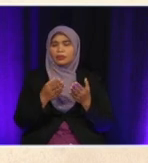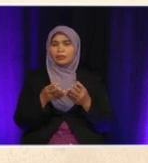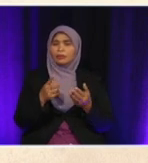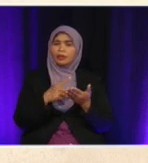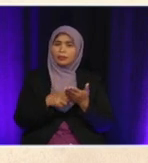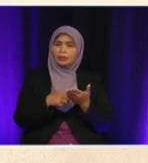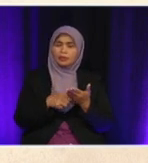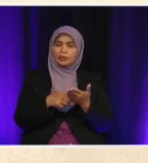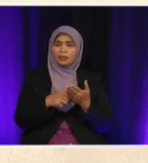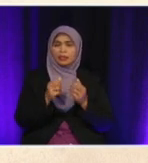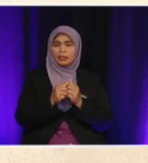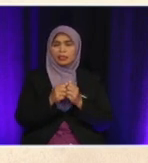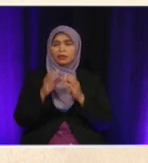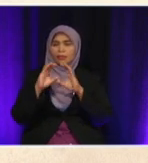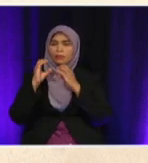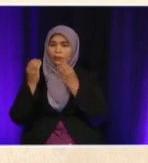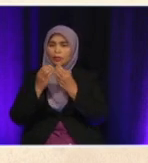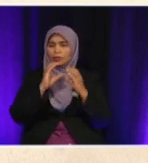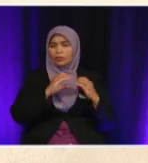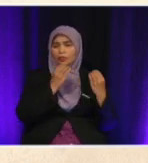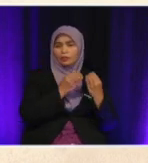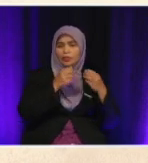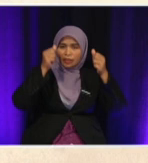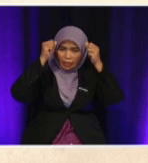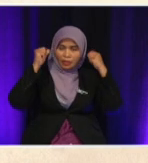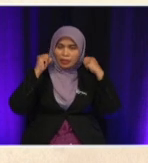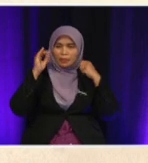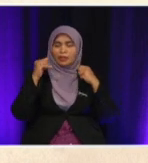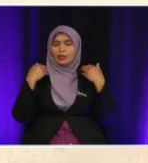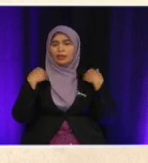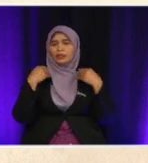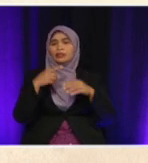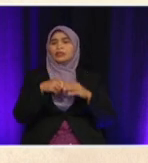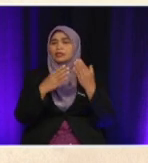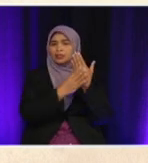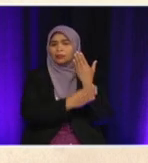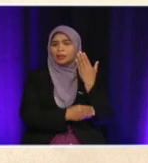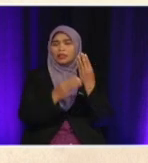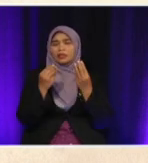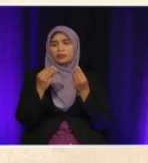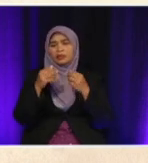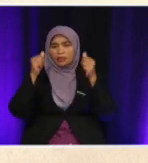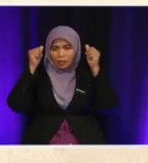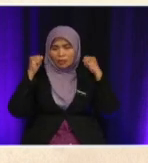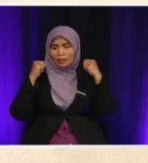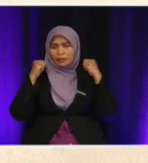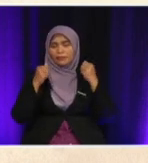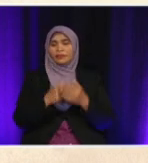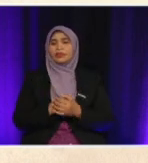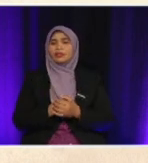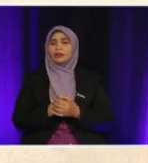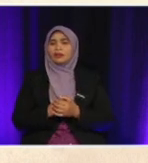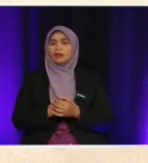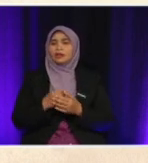dengan kabilah-kabilah Arab yang ada di sekitar tanah Semenanjung Arabnya Rasulullah juga mengikat perjanjian